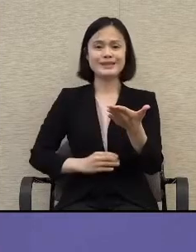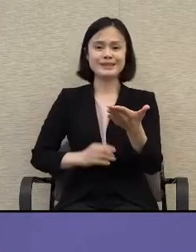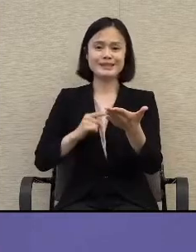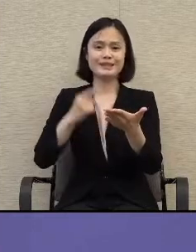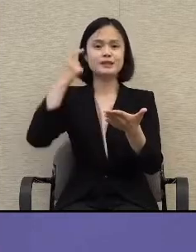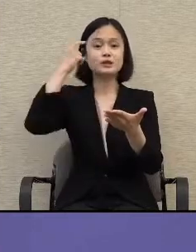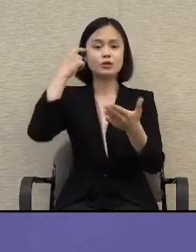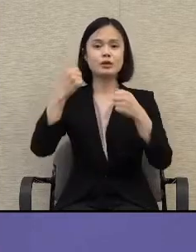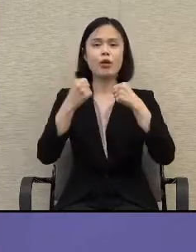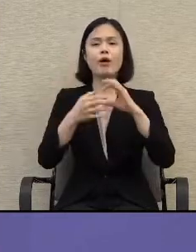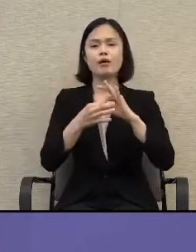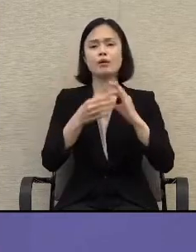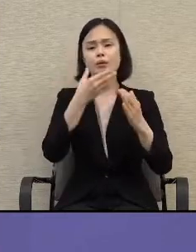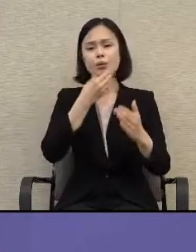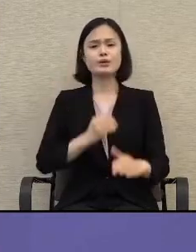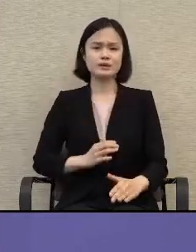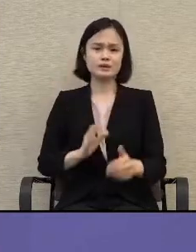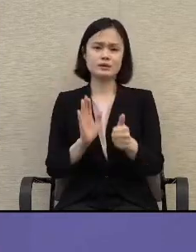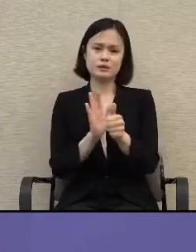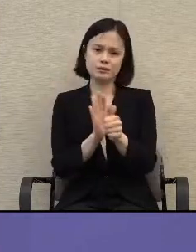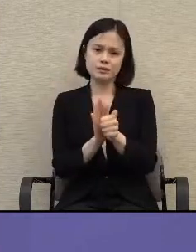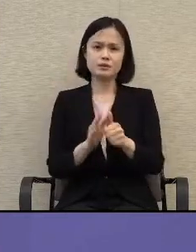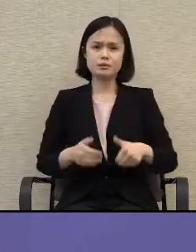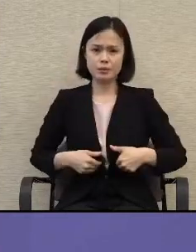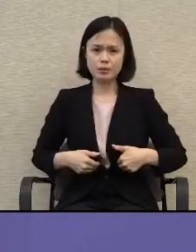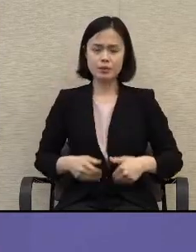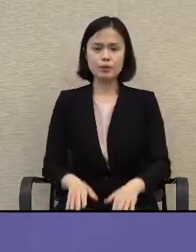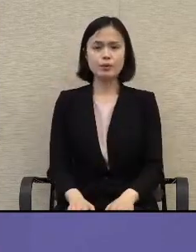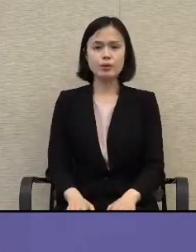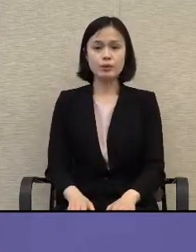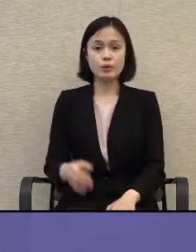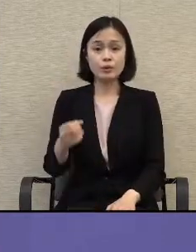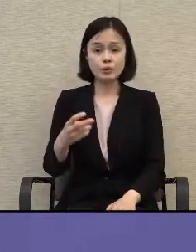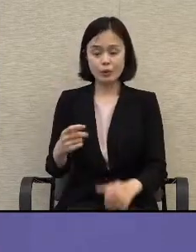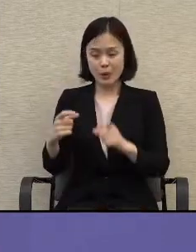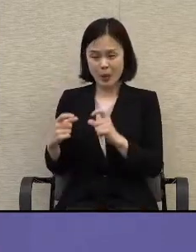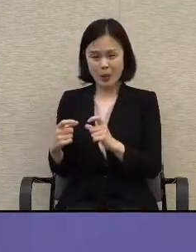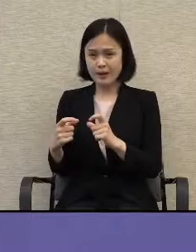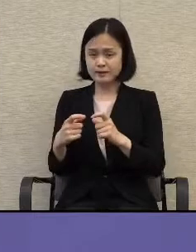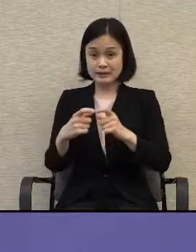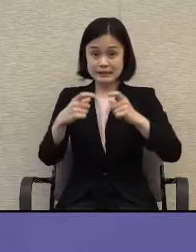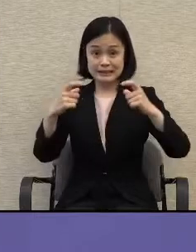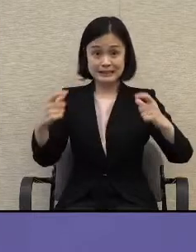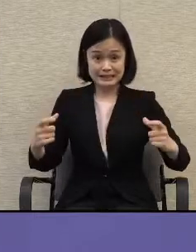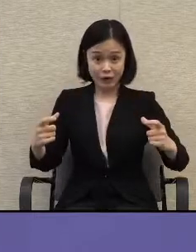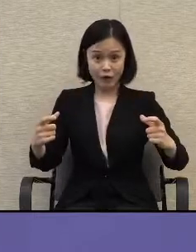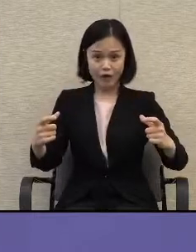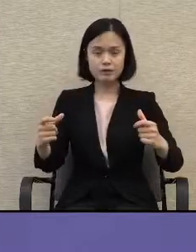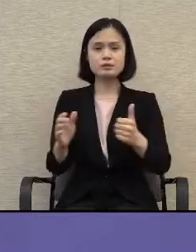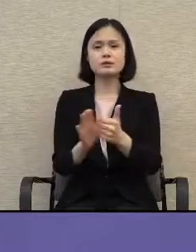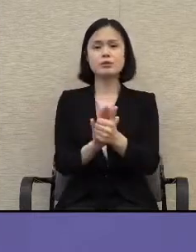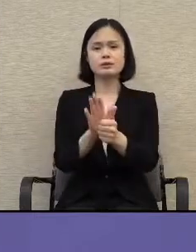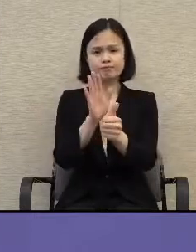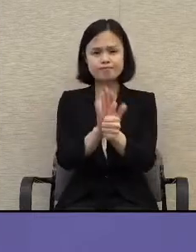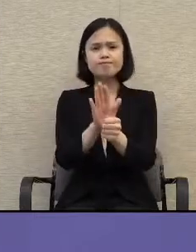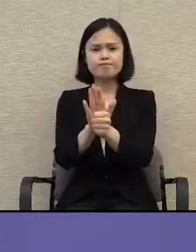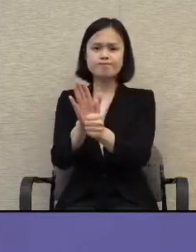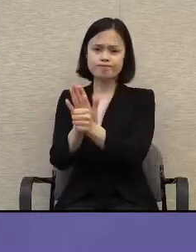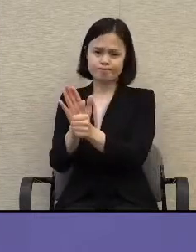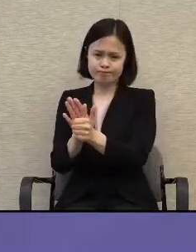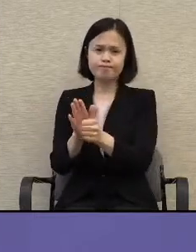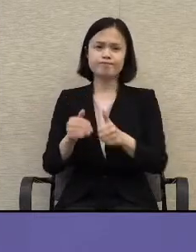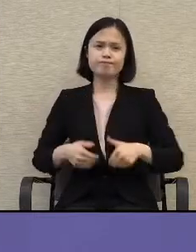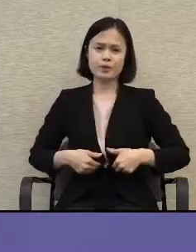영역들 그리고 기관 중심이 아니라 지역을 전반적으로 아우르는 포괄적인 서비스의 형태로 변화해야 된다라는 수요가